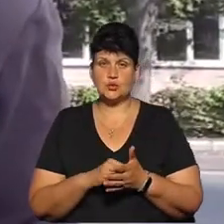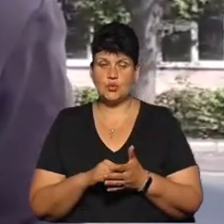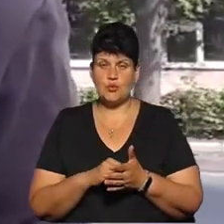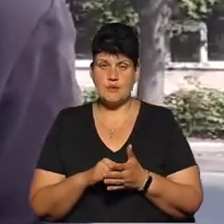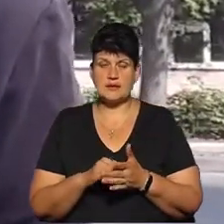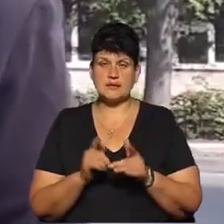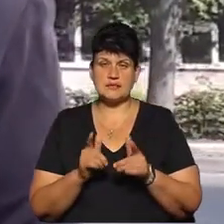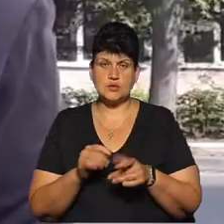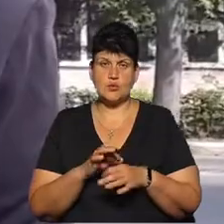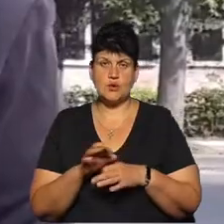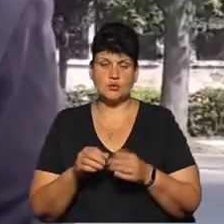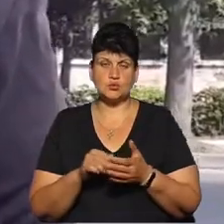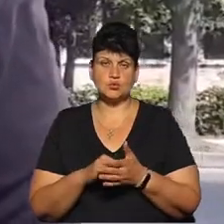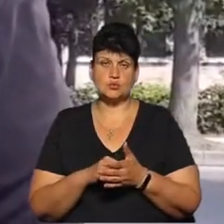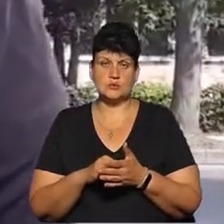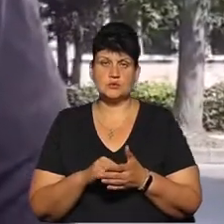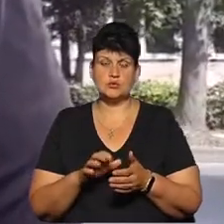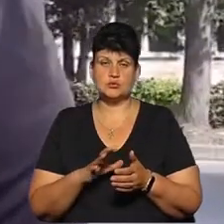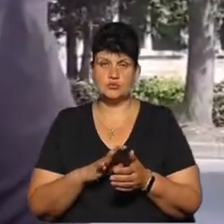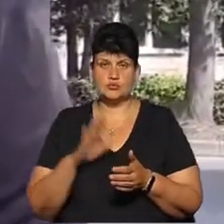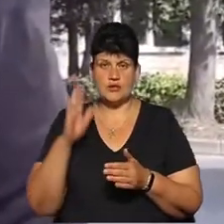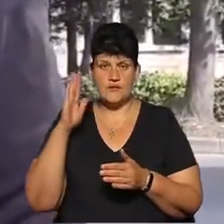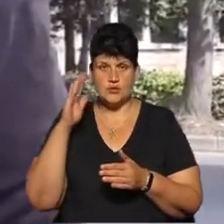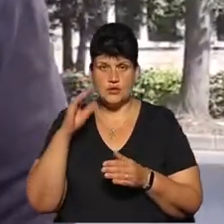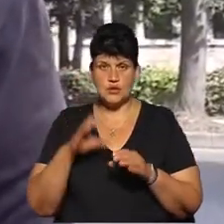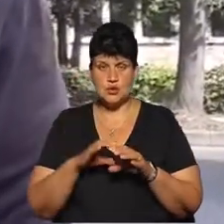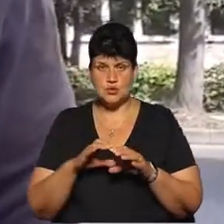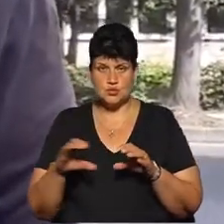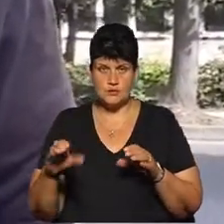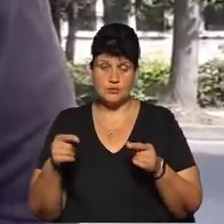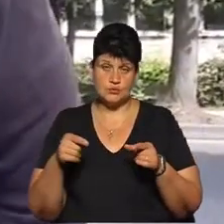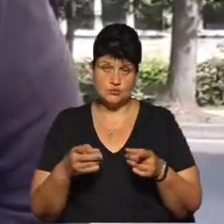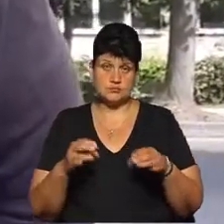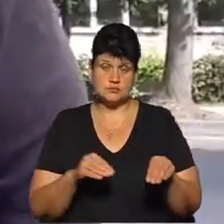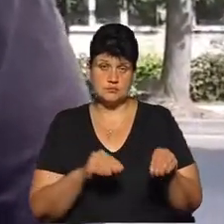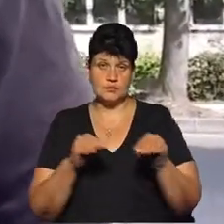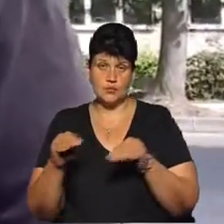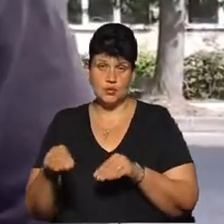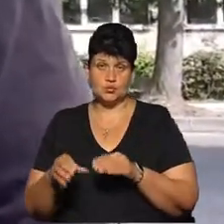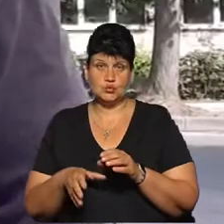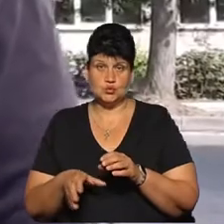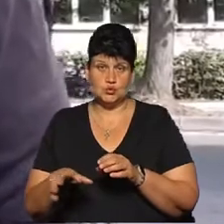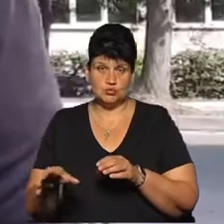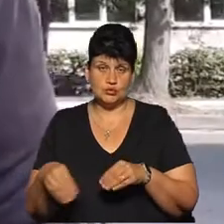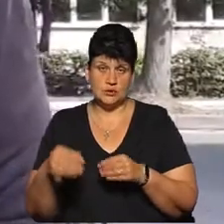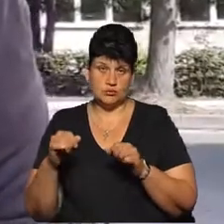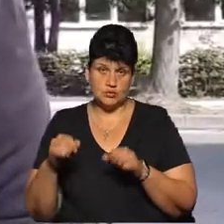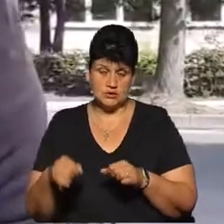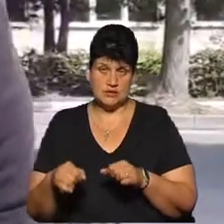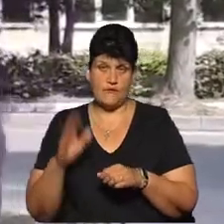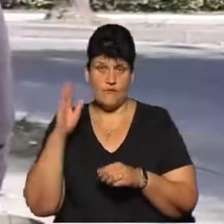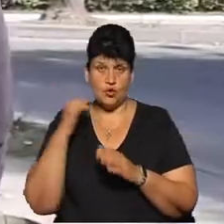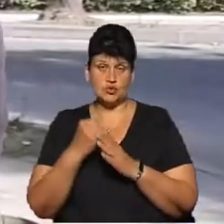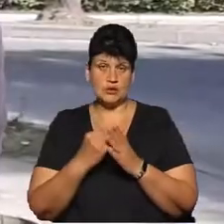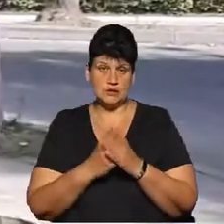проєктної документації був на водяній трубі. То ми в даний момент переносимо водяну трубу, даємо можливість водоканалу доступу до їхніх